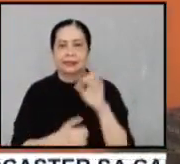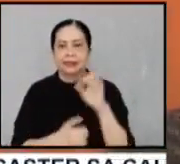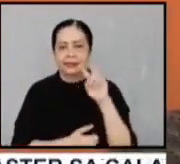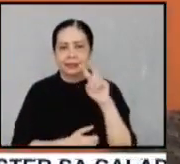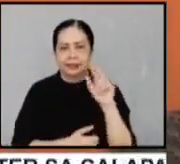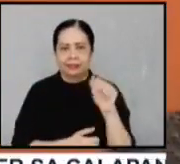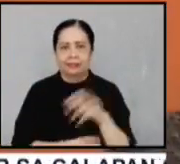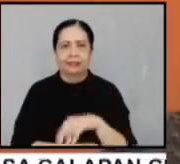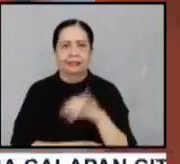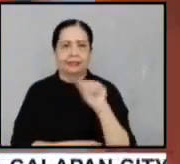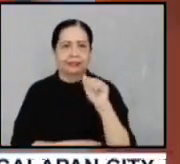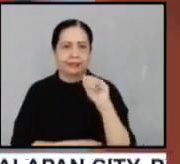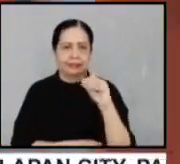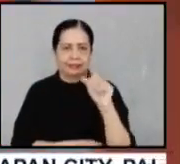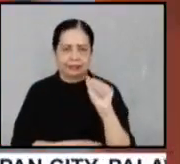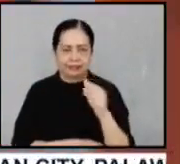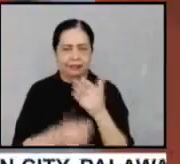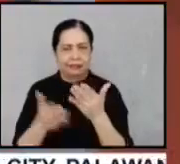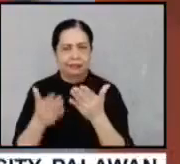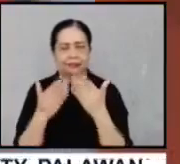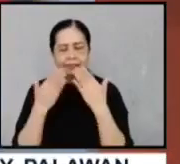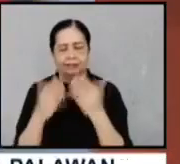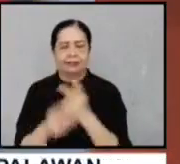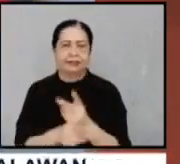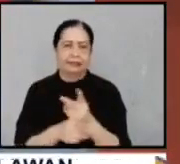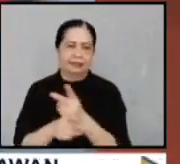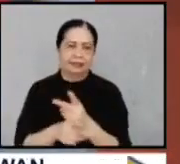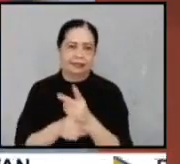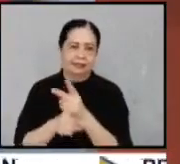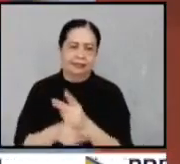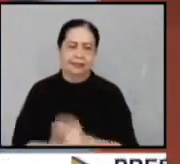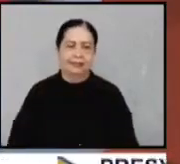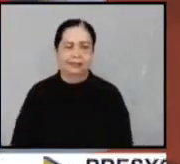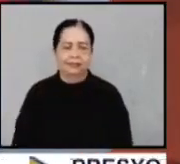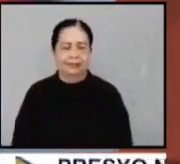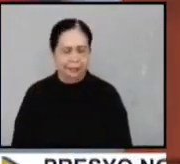Rose Pamintuan. Ingat po kayo, ma'am. Thank you so much. Thank you.